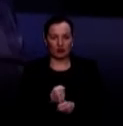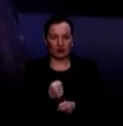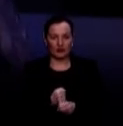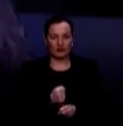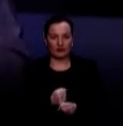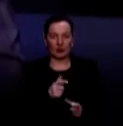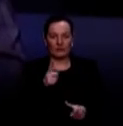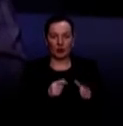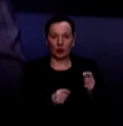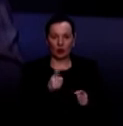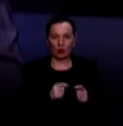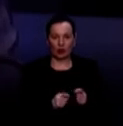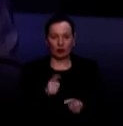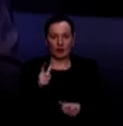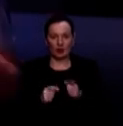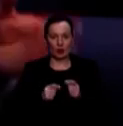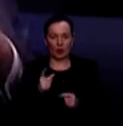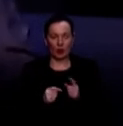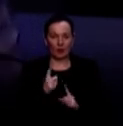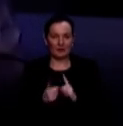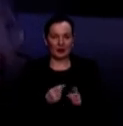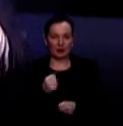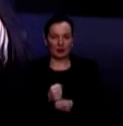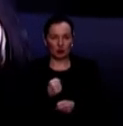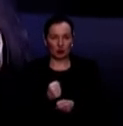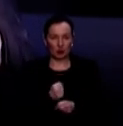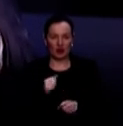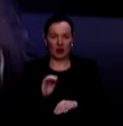молоко, переробка, виробництво